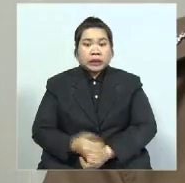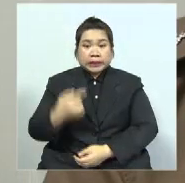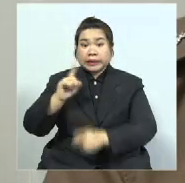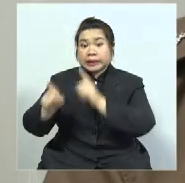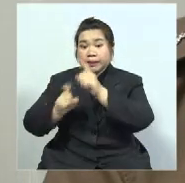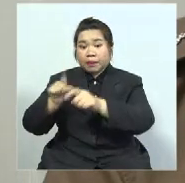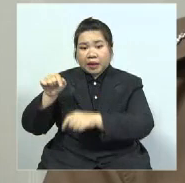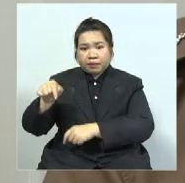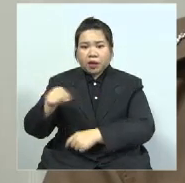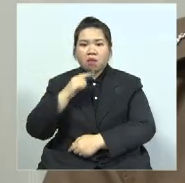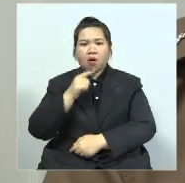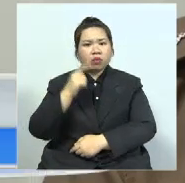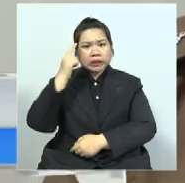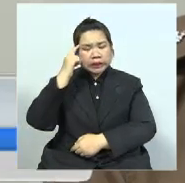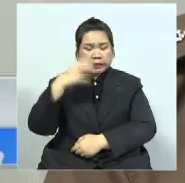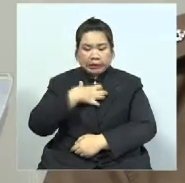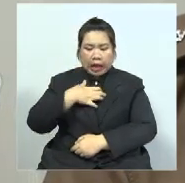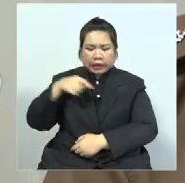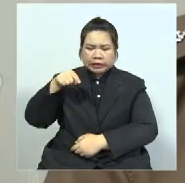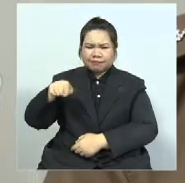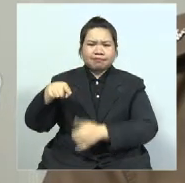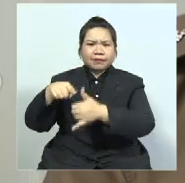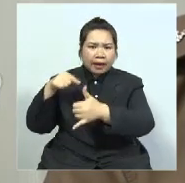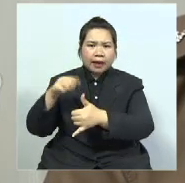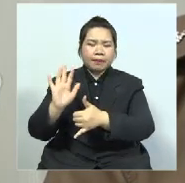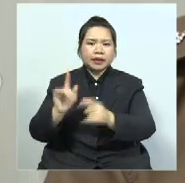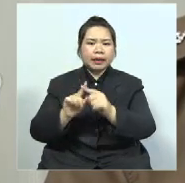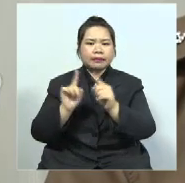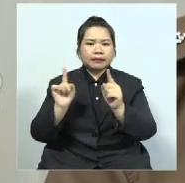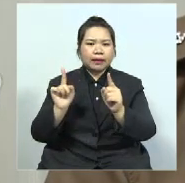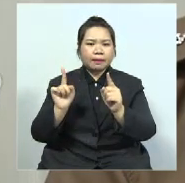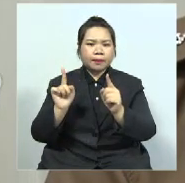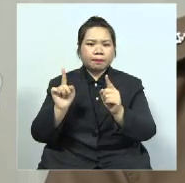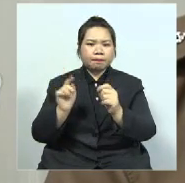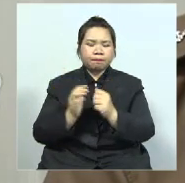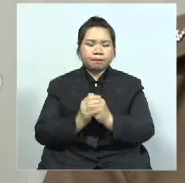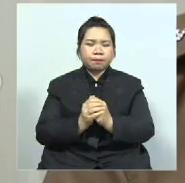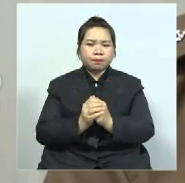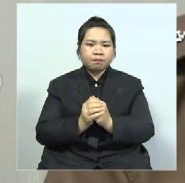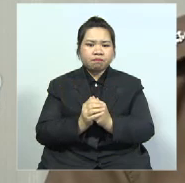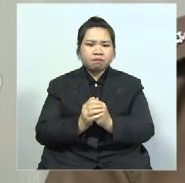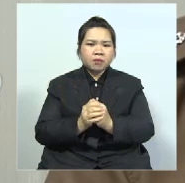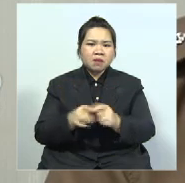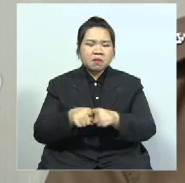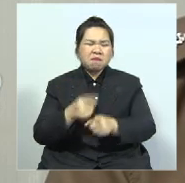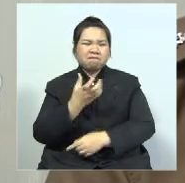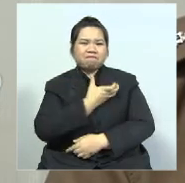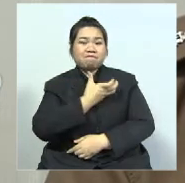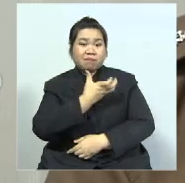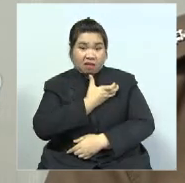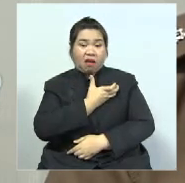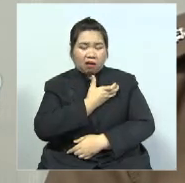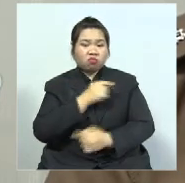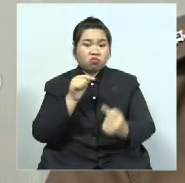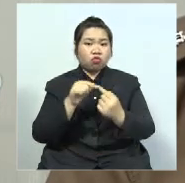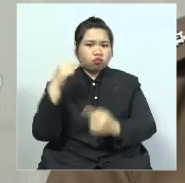ามเขาบอกเขาไม่ได้เจตนาที่จะฆ่าแต่ก็เป็นด้วยความหึงหวงนะครับก็